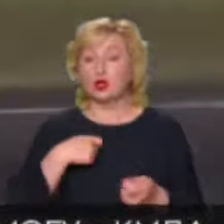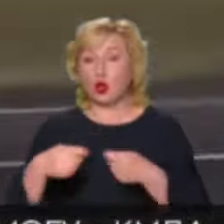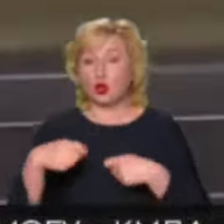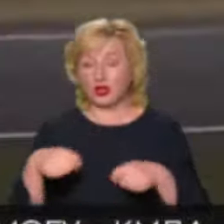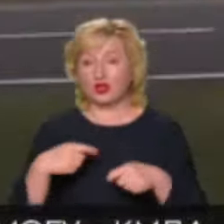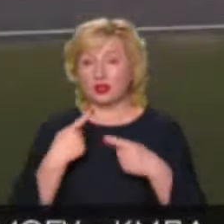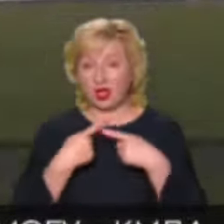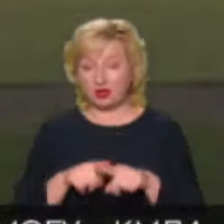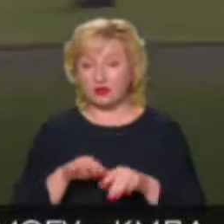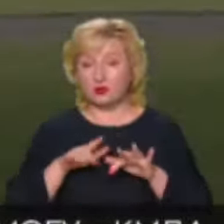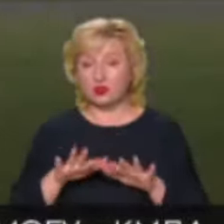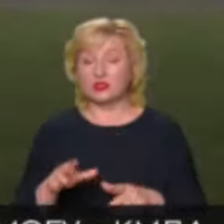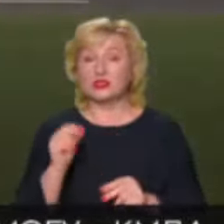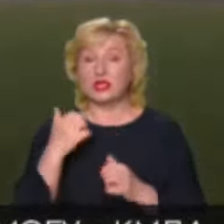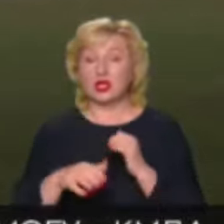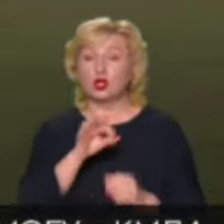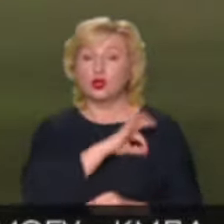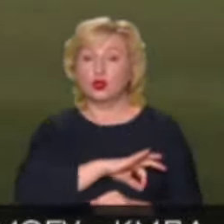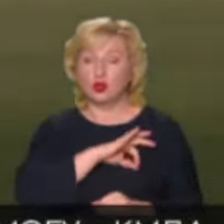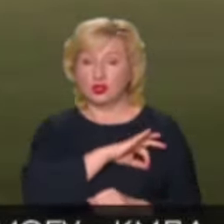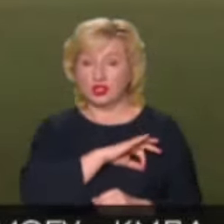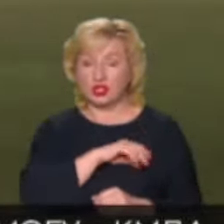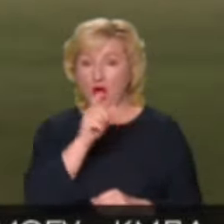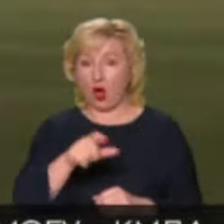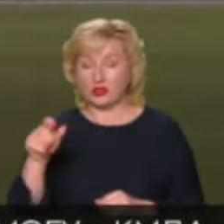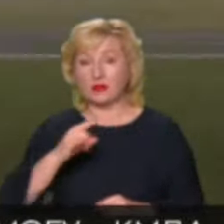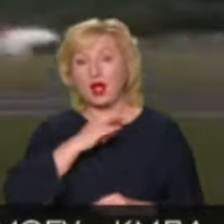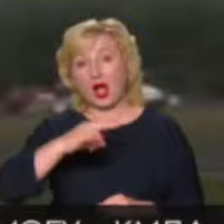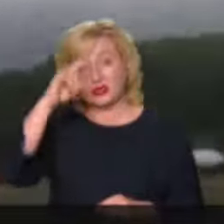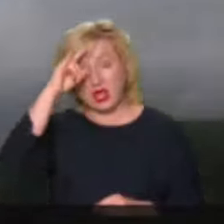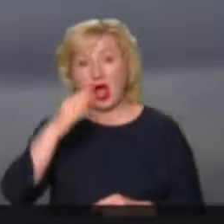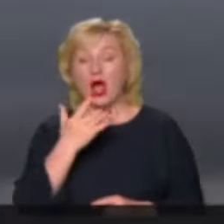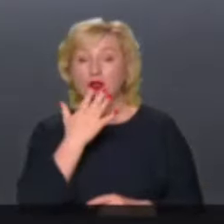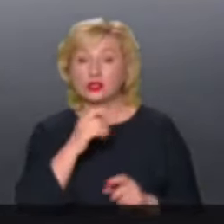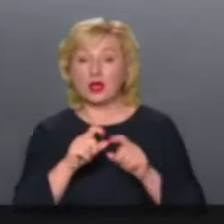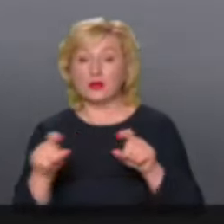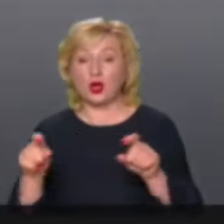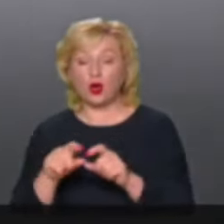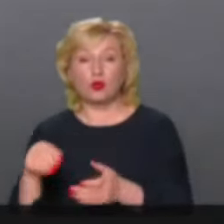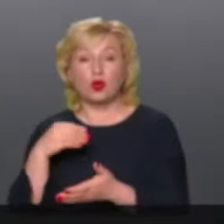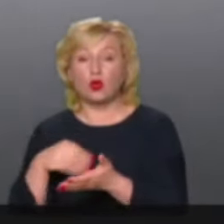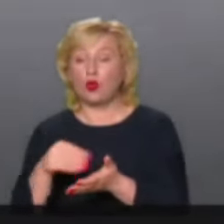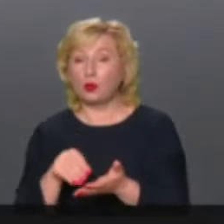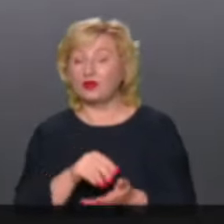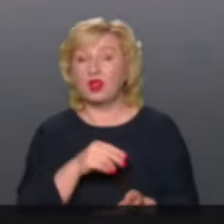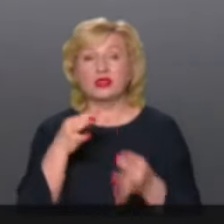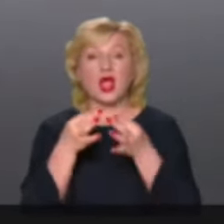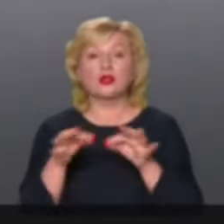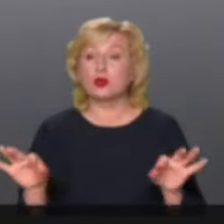техніки відбулися серед юридичних осіб Казахстану, а іноземні компанії до купівлі не допускалися, навіть